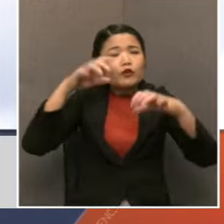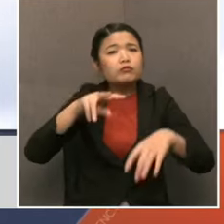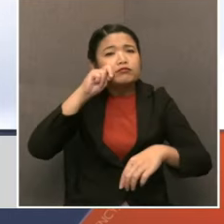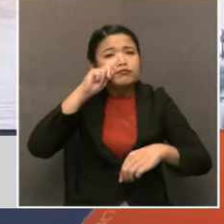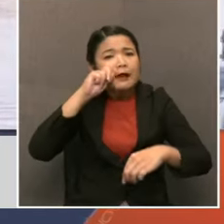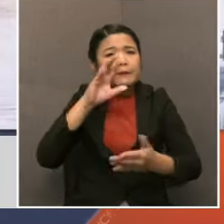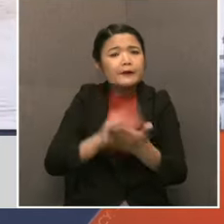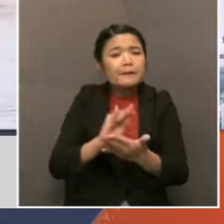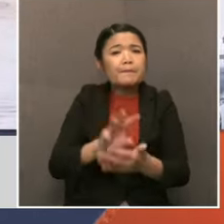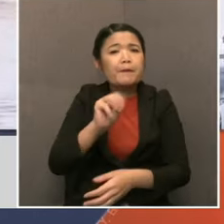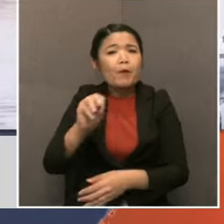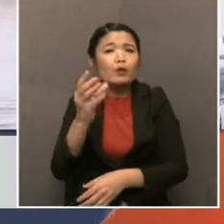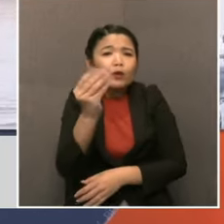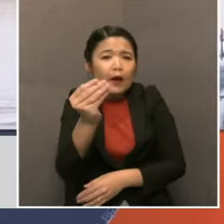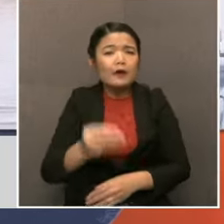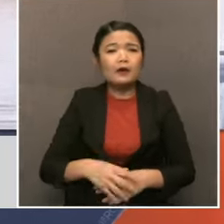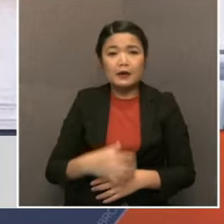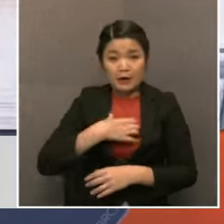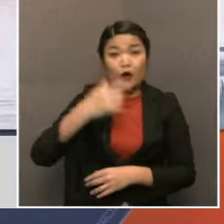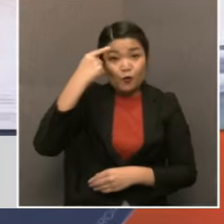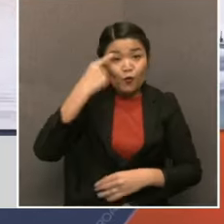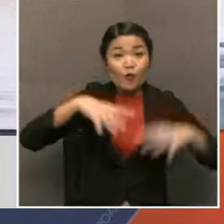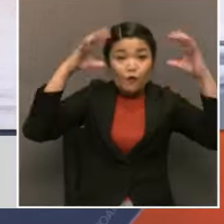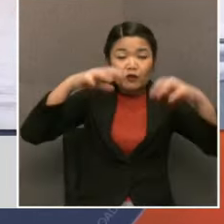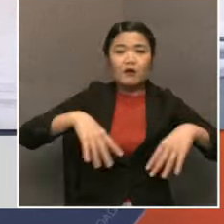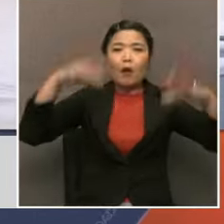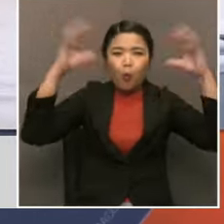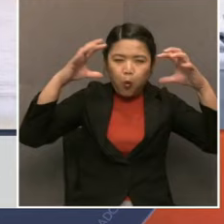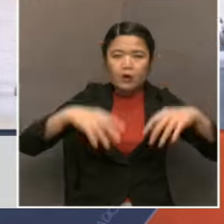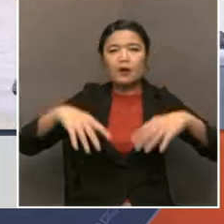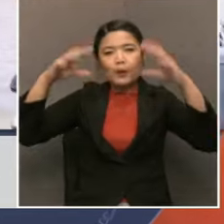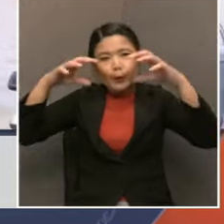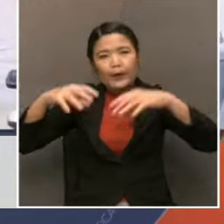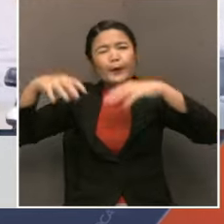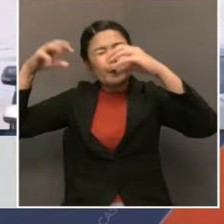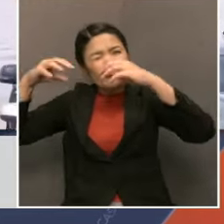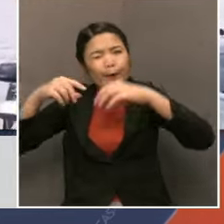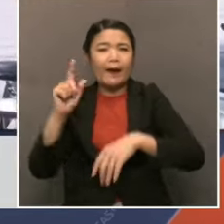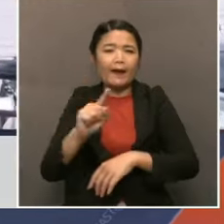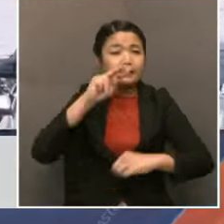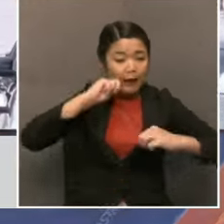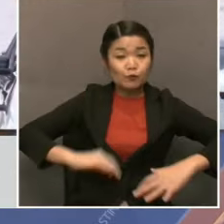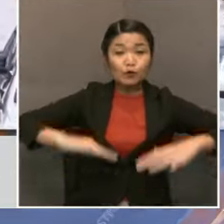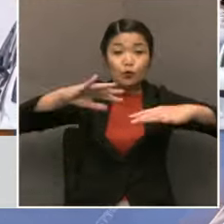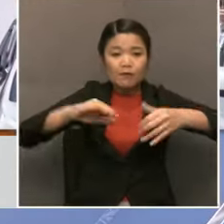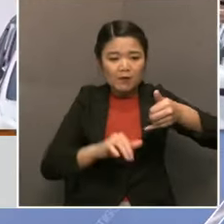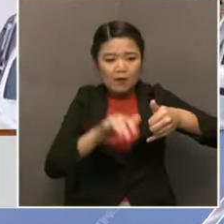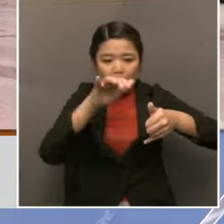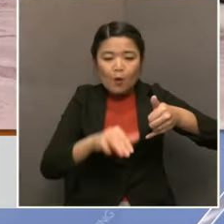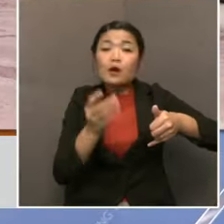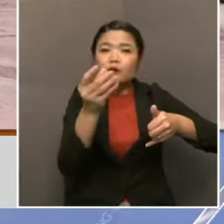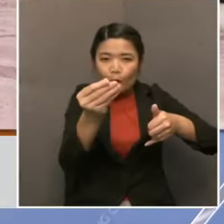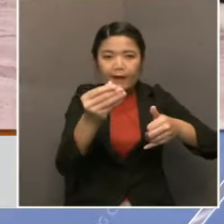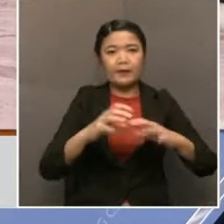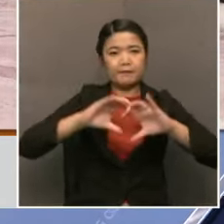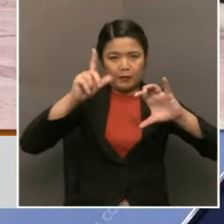รแคอยากจะรว่า ฝuntจะตกมาก ปนกหรอน้อยน้ำจะถ่วม ถวม ถ่วมสูประมาณเทาไ่เพรงั้น ฤากร Grid ก็ตองสอบ